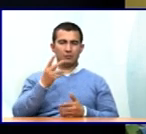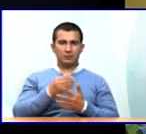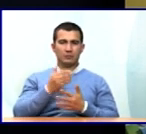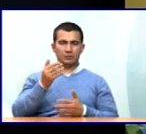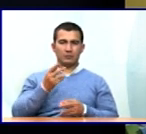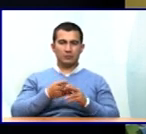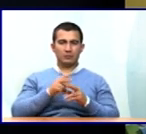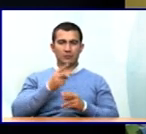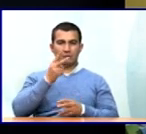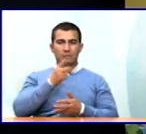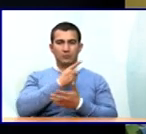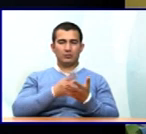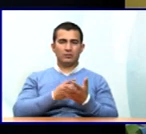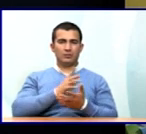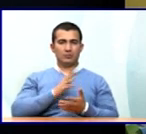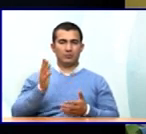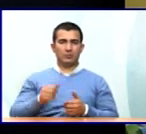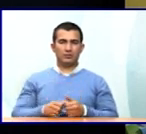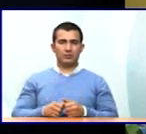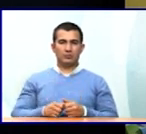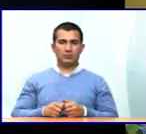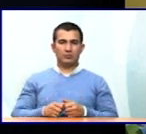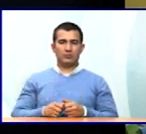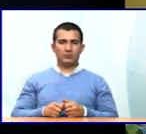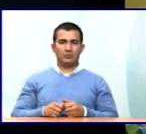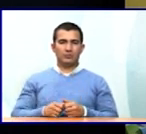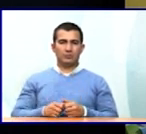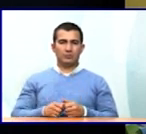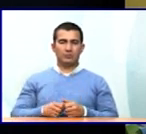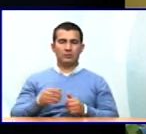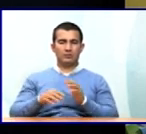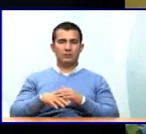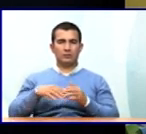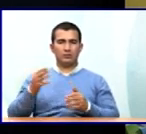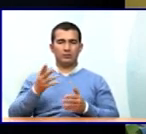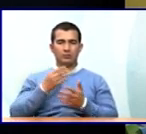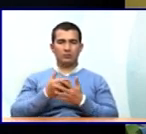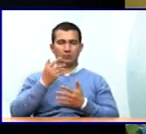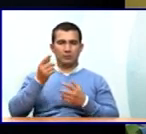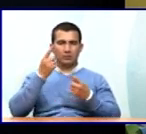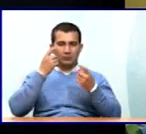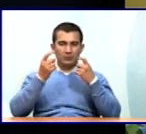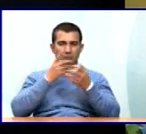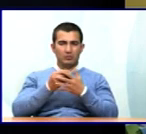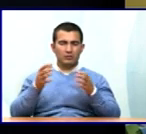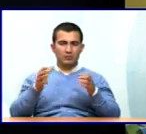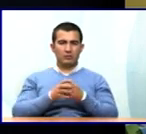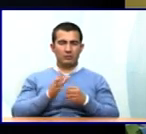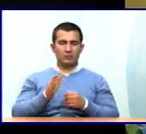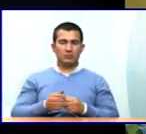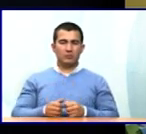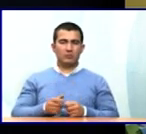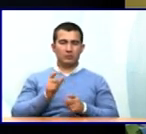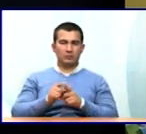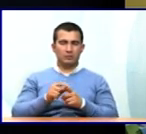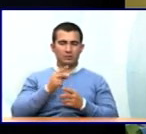ikkita savoldan iborat ekanligini bildiradi. O'ng tomondagi ma'lumotlar to'plashga